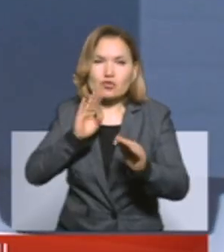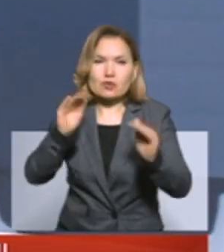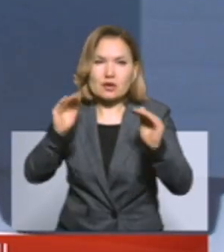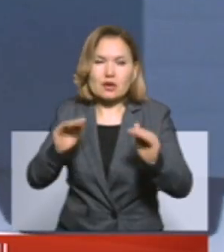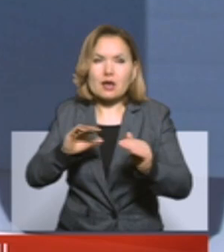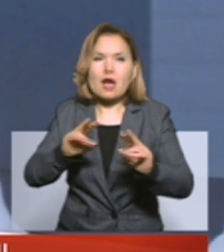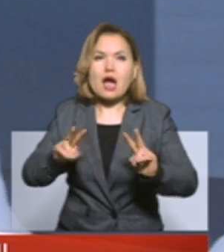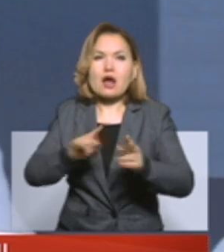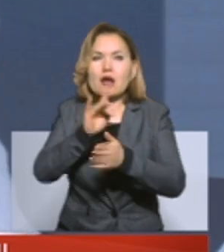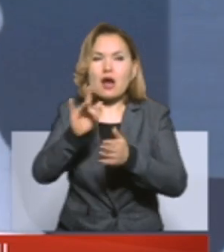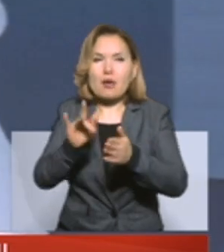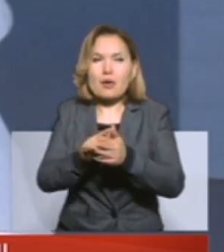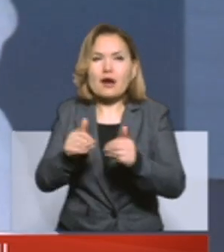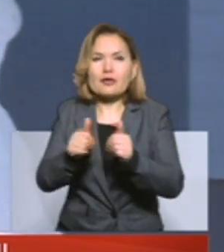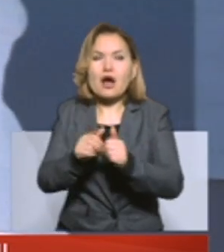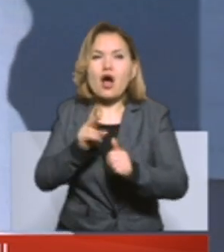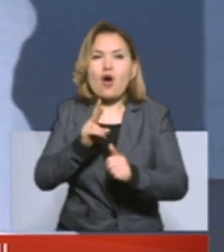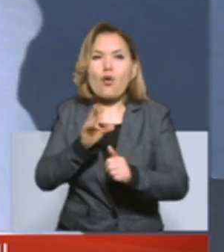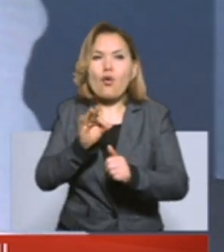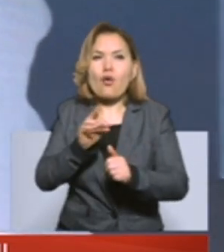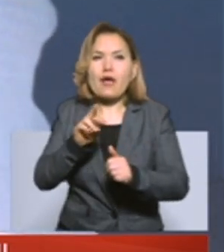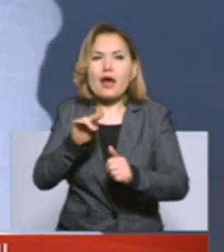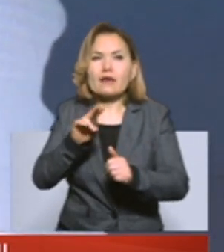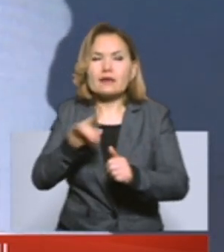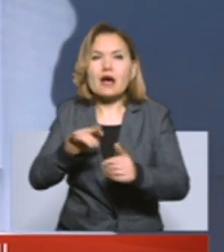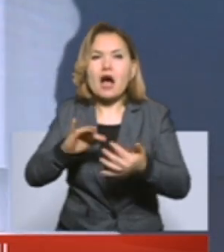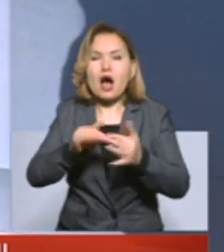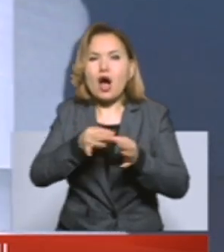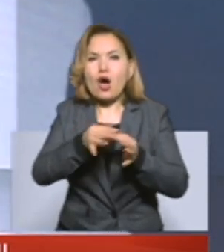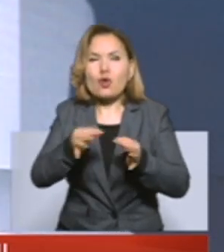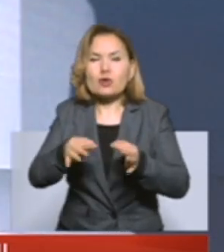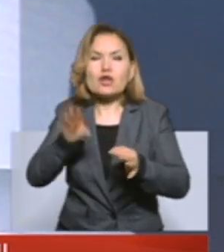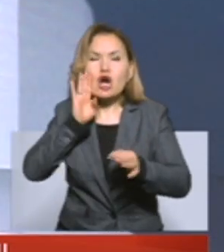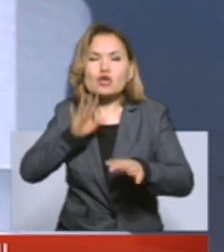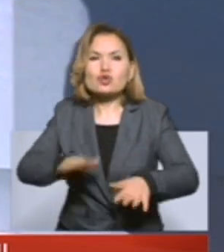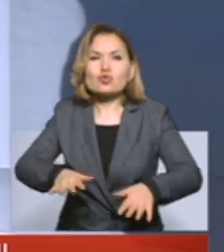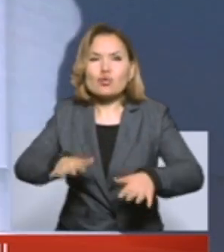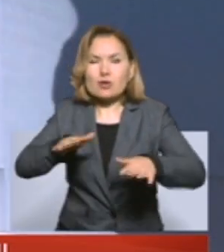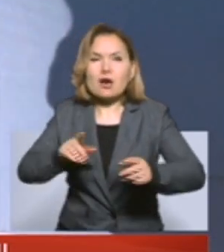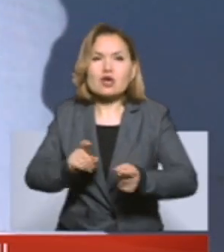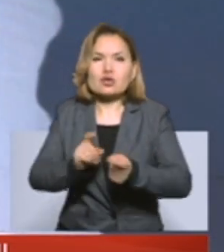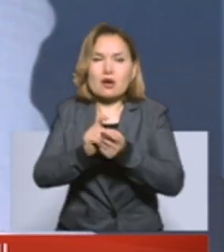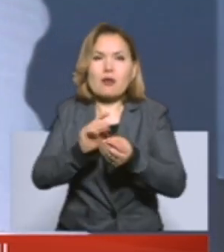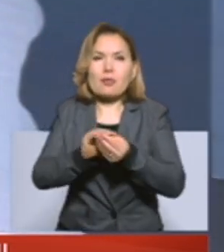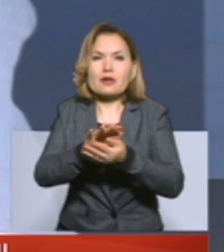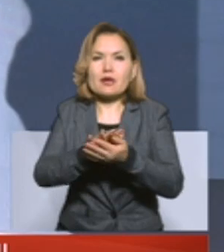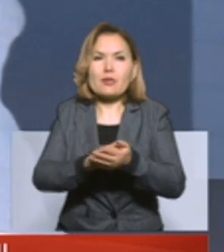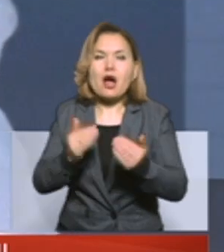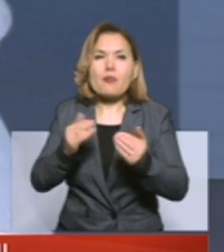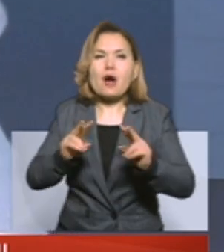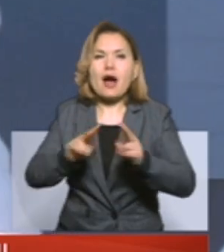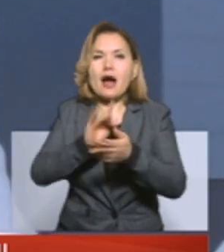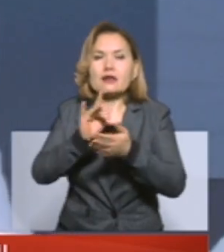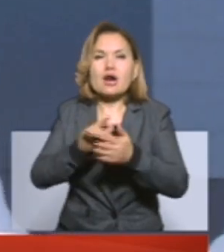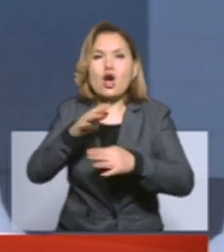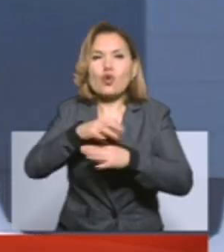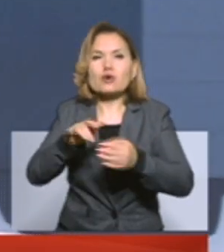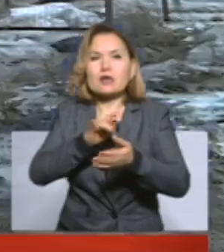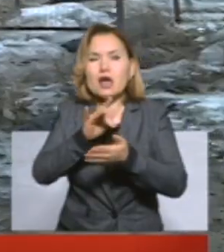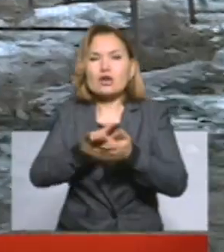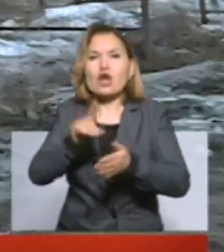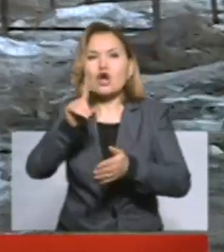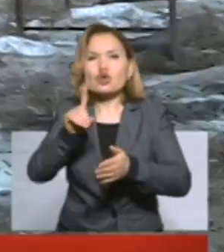Елорда іргесіндегі Қоянды ауылында да су тасқынына қарсы жұмыстар үздіксіз жалғасып жатыр. Бүгін Астана мен Көкшетаудан 100-ден